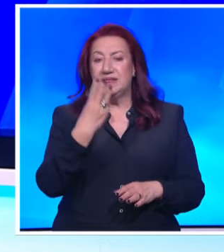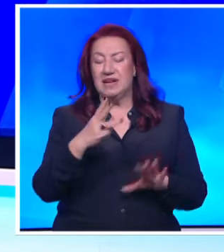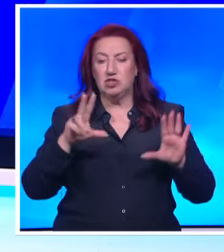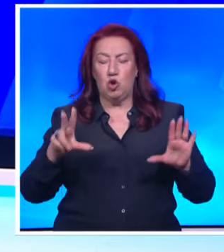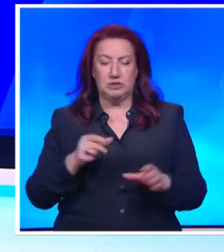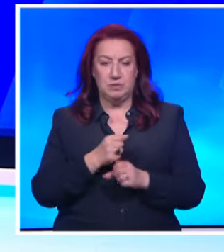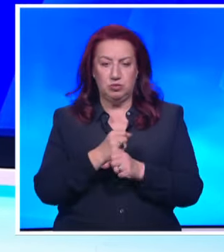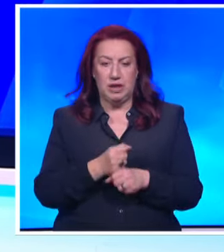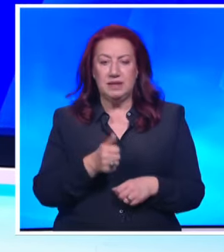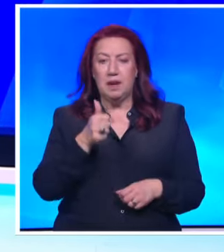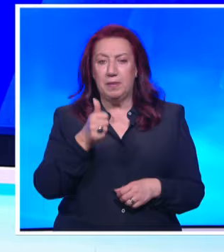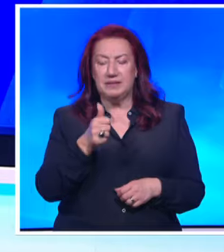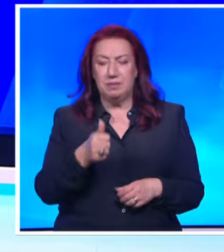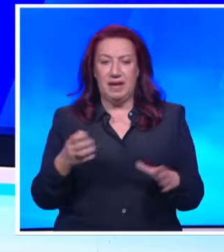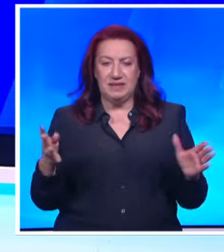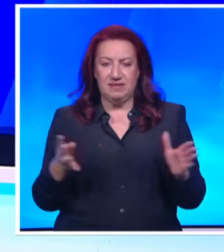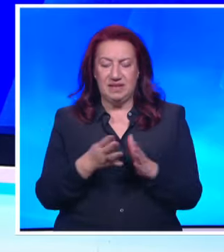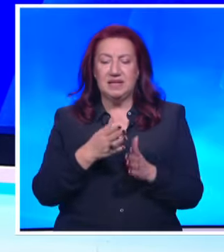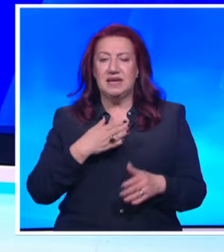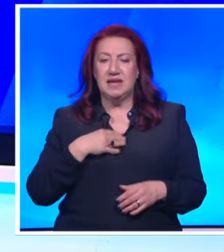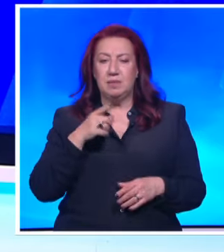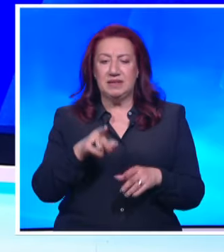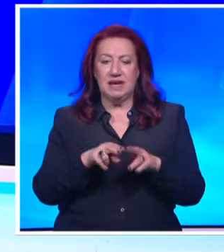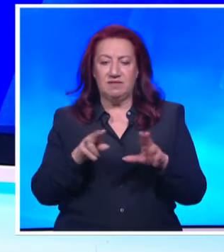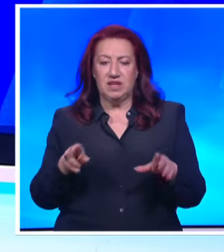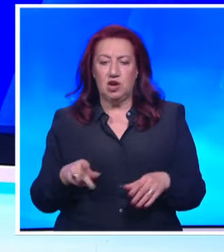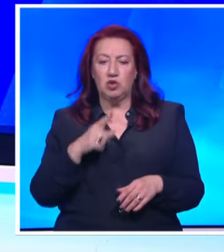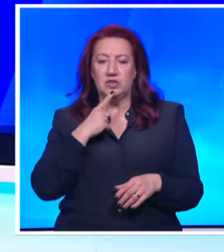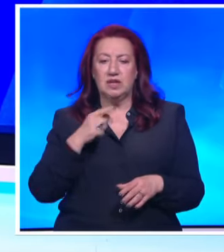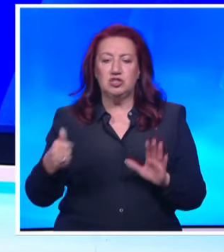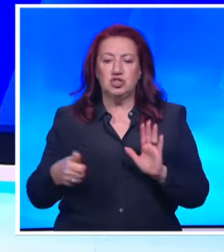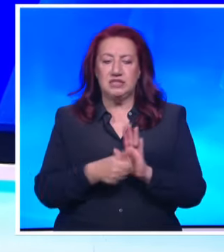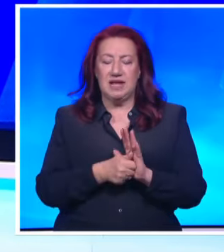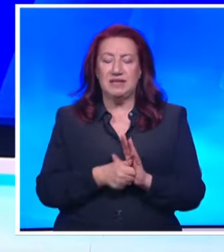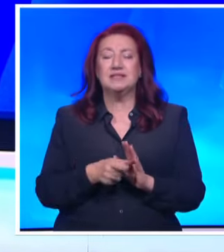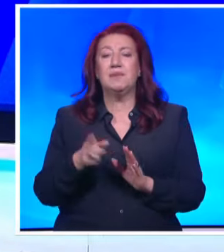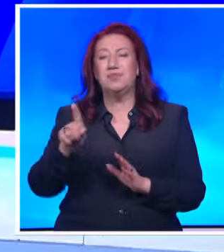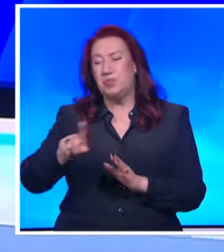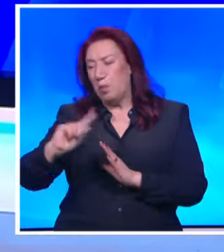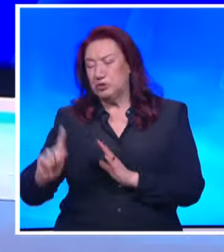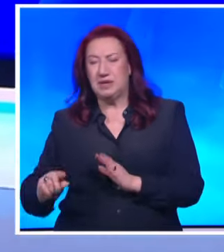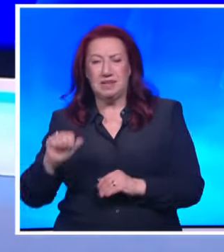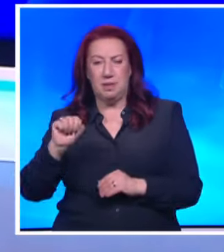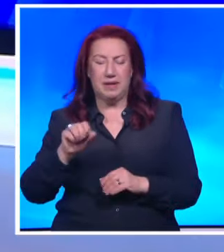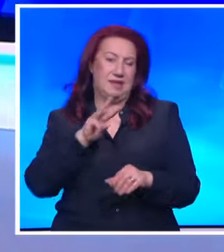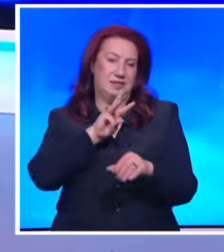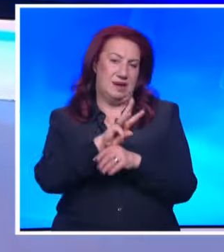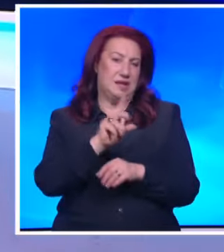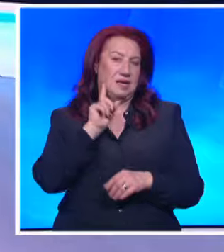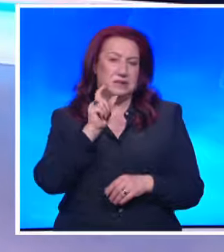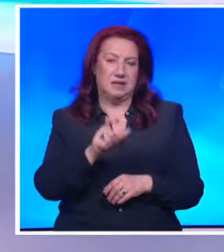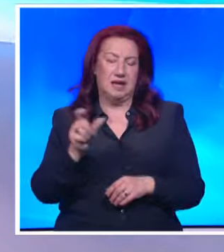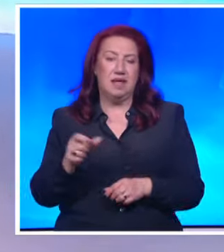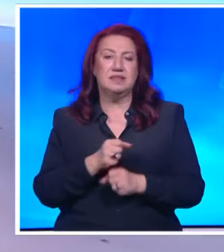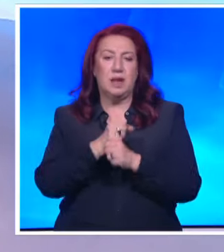– 19, Има такъв народ – 16, хората на Величие в пленарната зала ще са 13. Сега към Европейския парламент. И